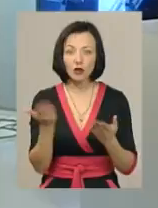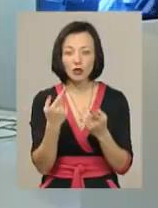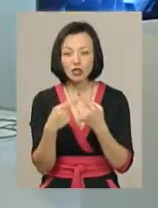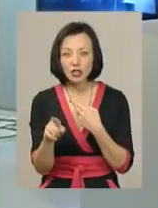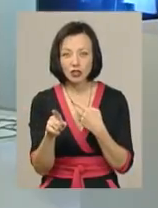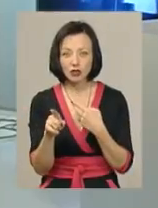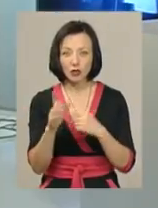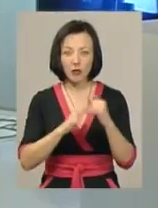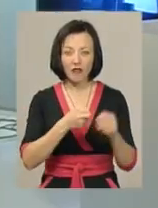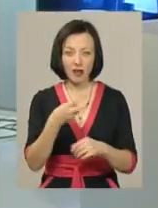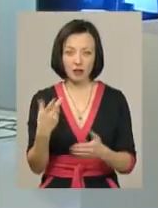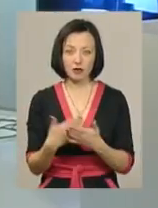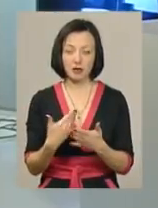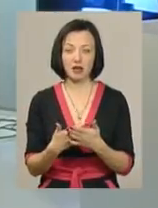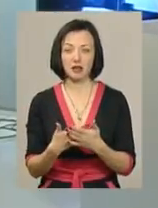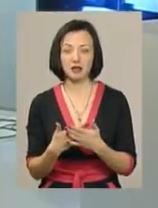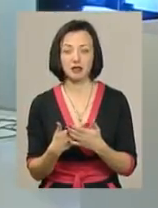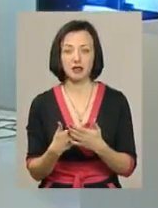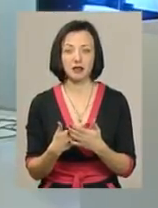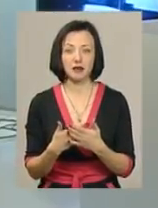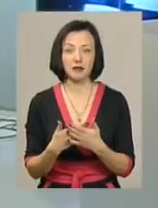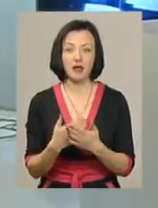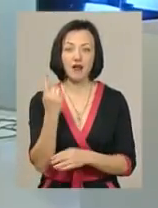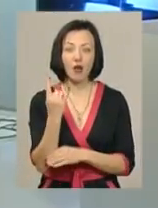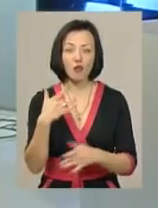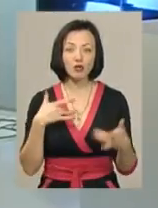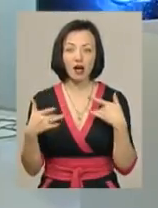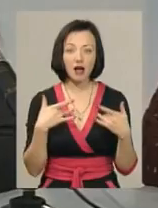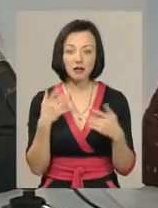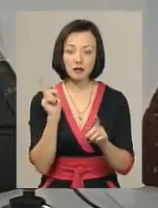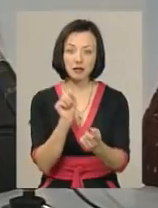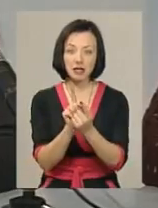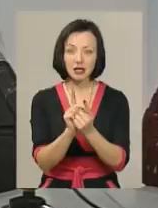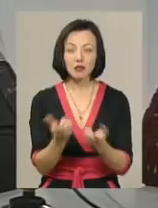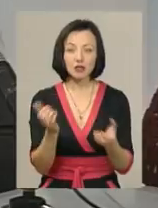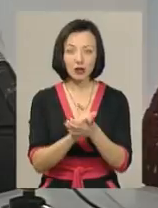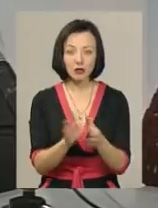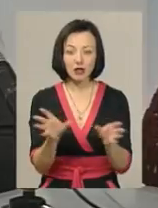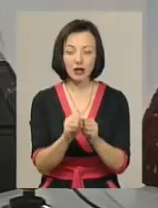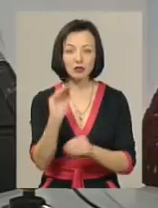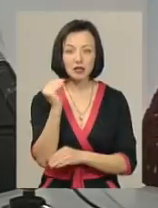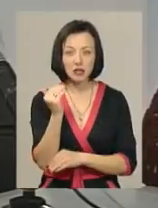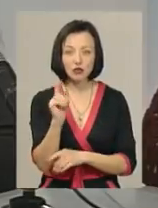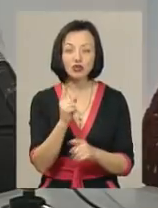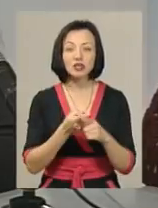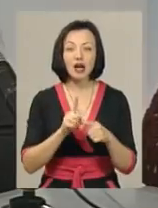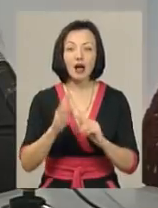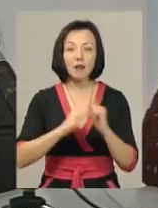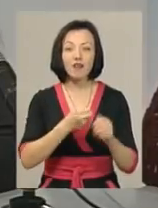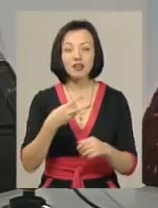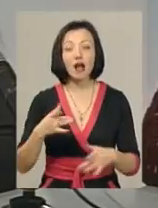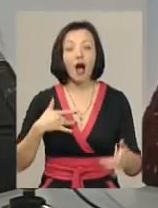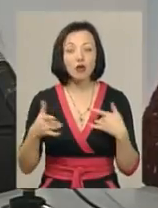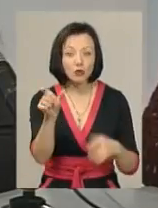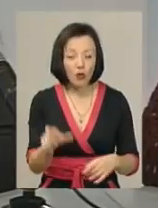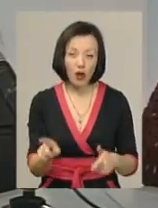іншою професією наприклад в ляльковому театрі підійти і познайомитися разом з дитиною що таке професія актора